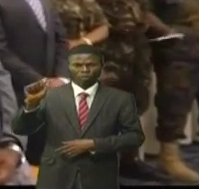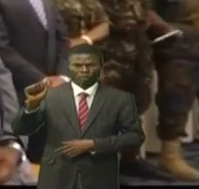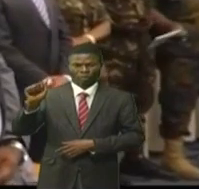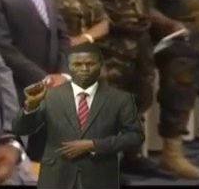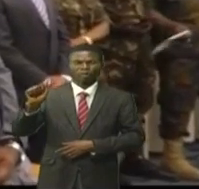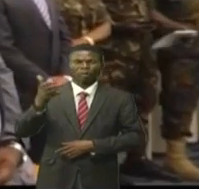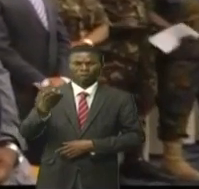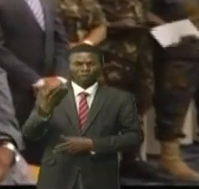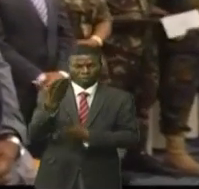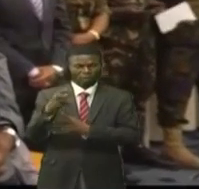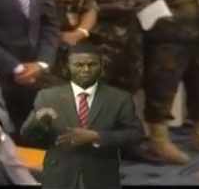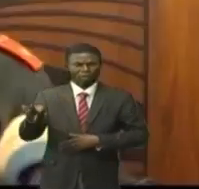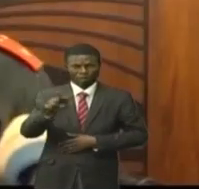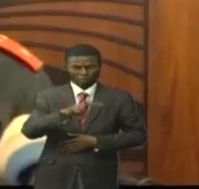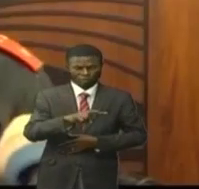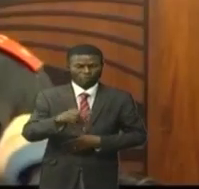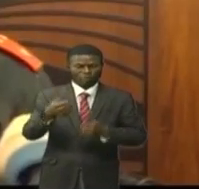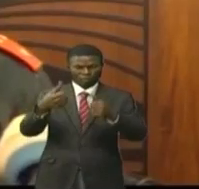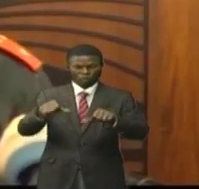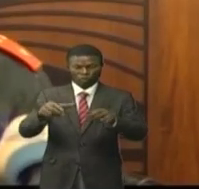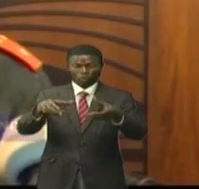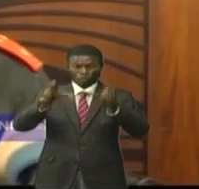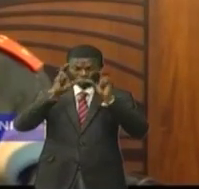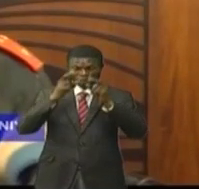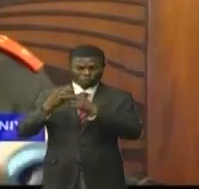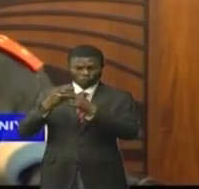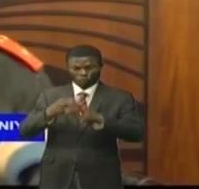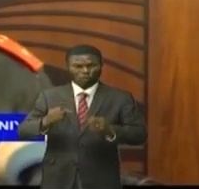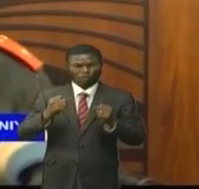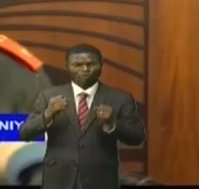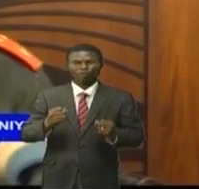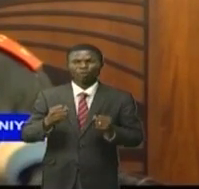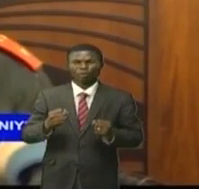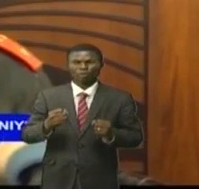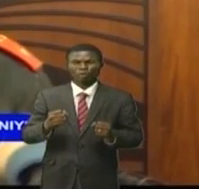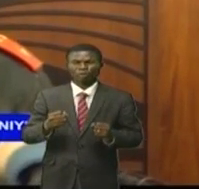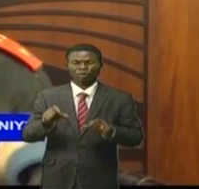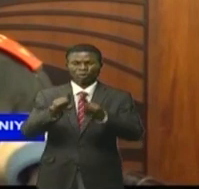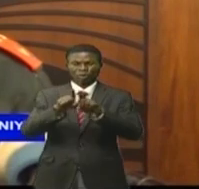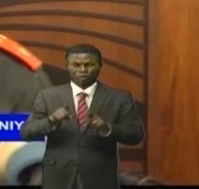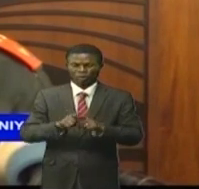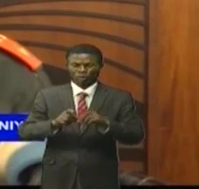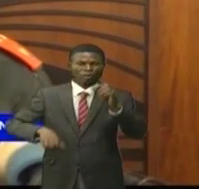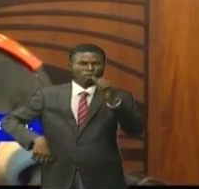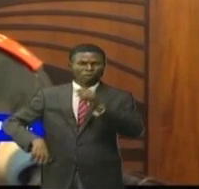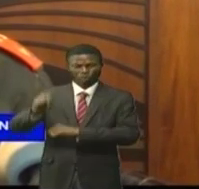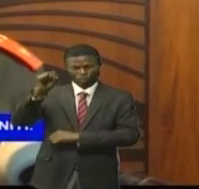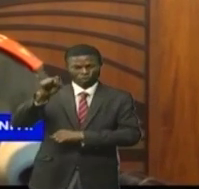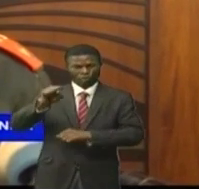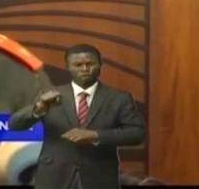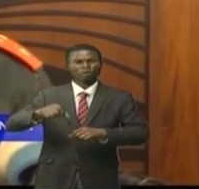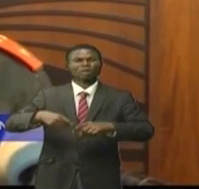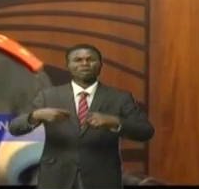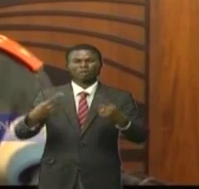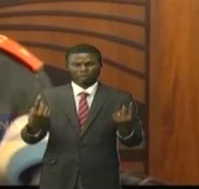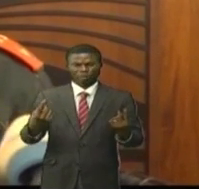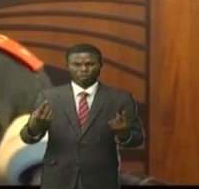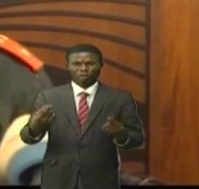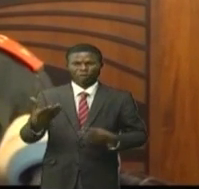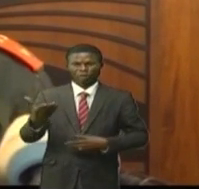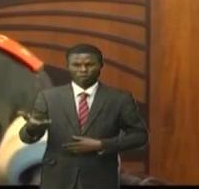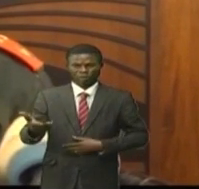demande de rester vigilant et de résister à l'ennemi